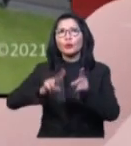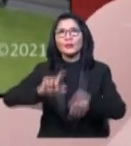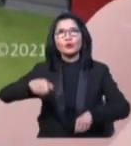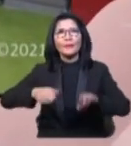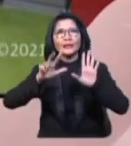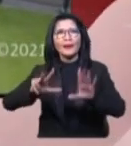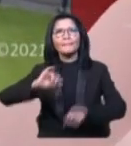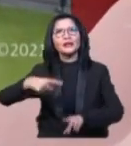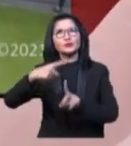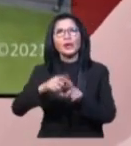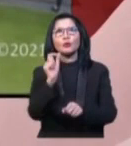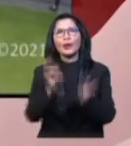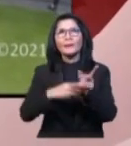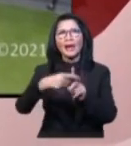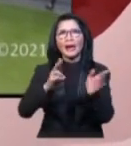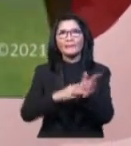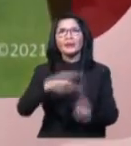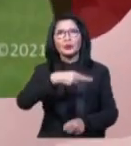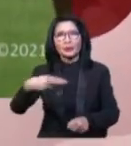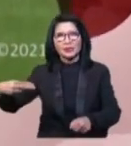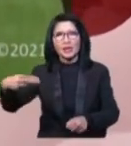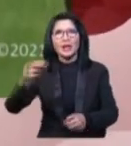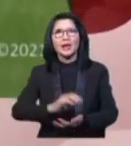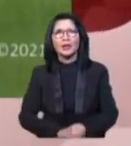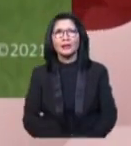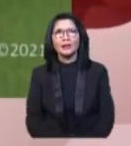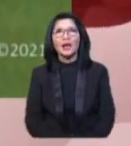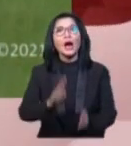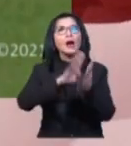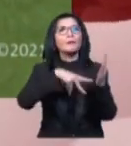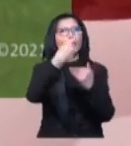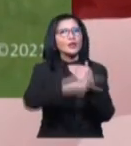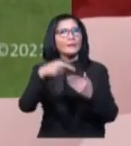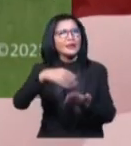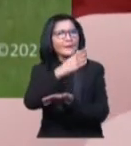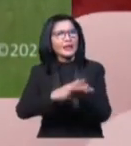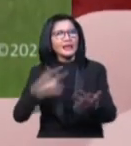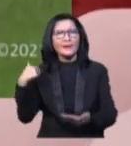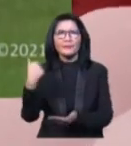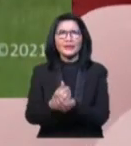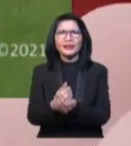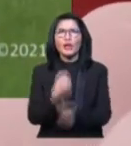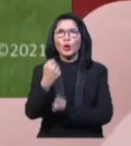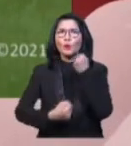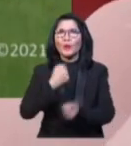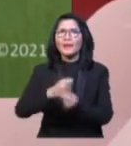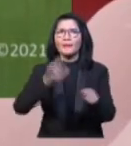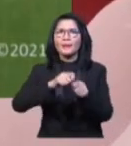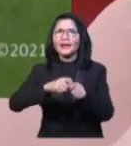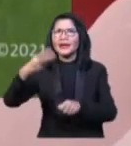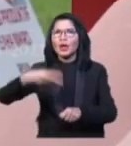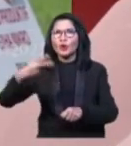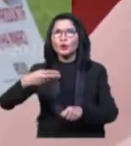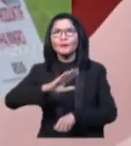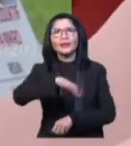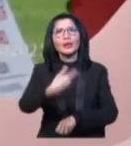12,8 juta pelaku UMKM dalam negeri. Program ini merupakan bagian penting upaya pemulihan ekonomi nasional di